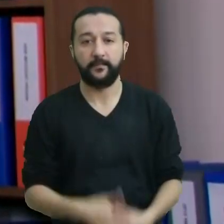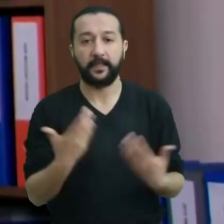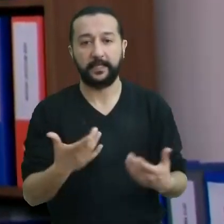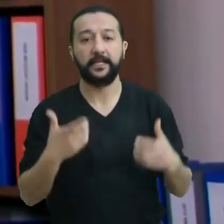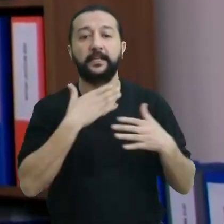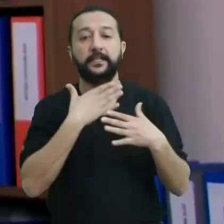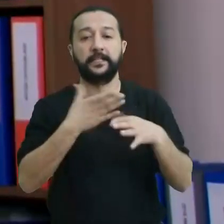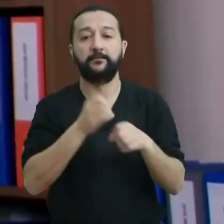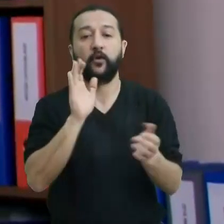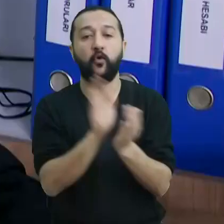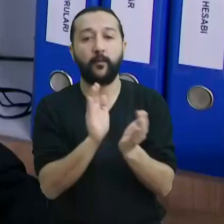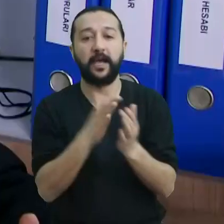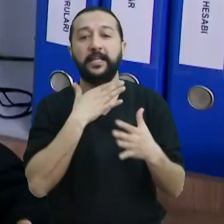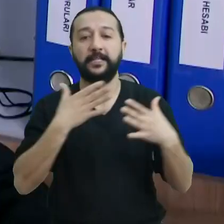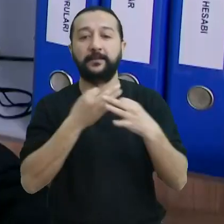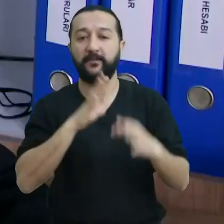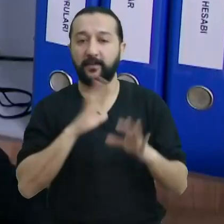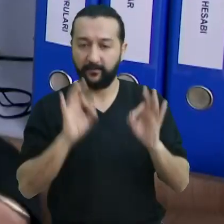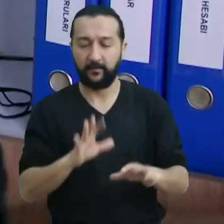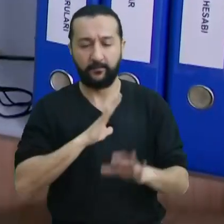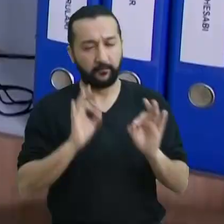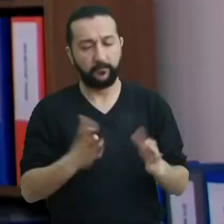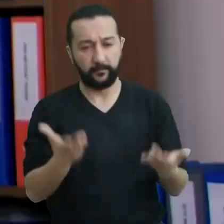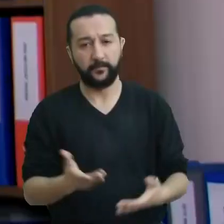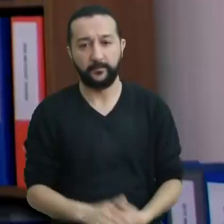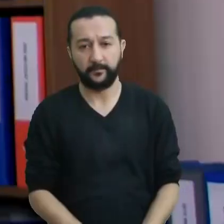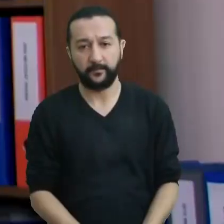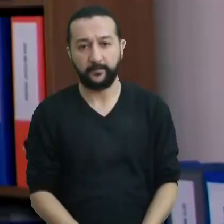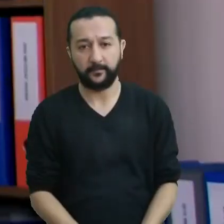Tasma, köpek tasması var mı? Var tabii.